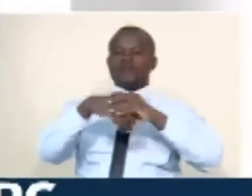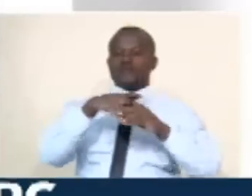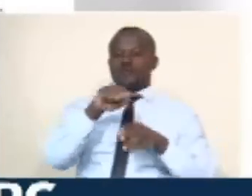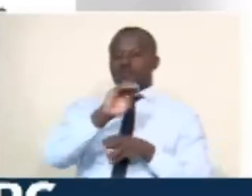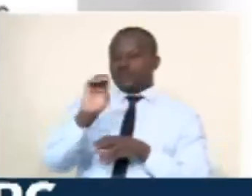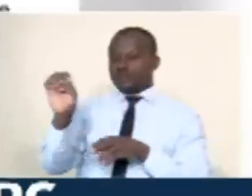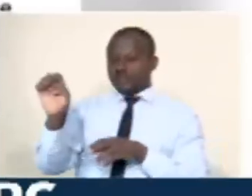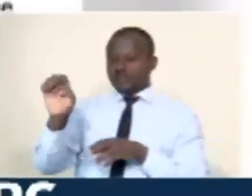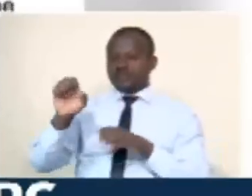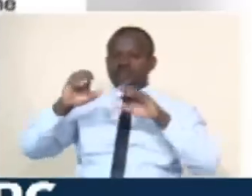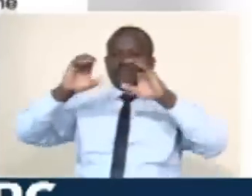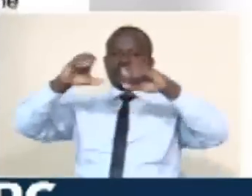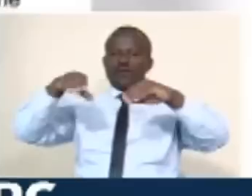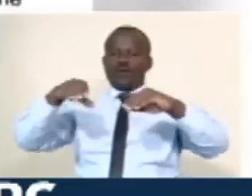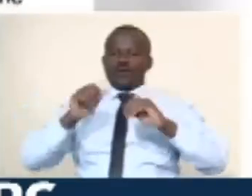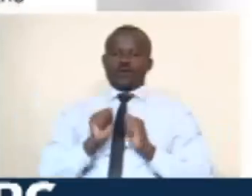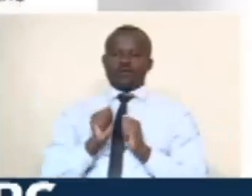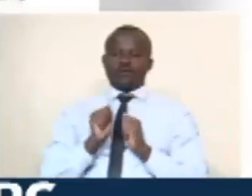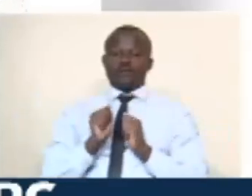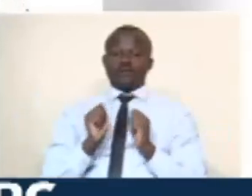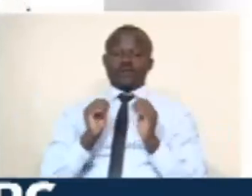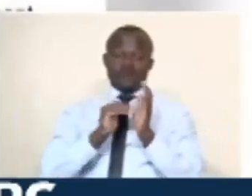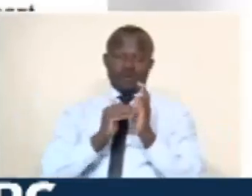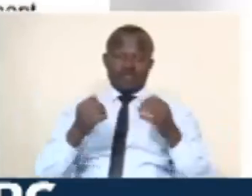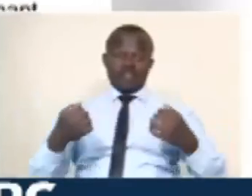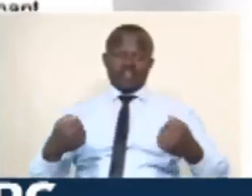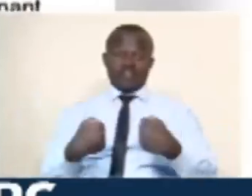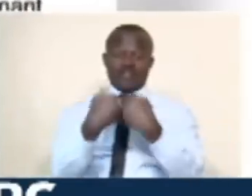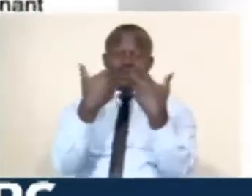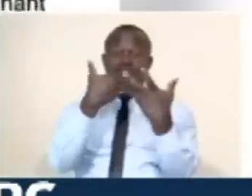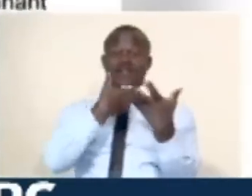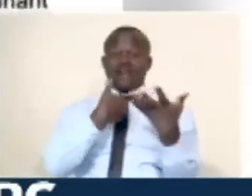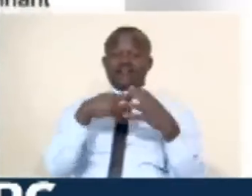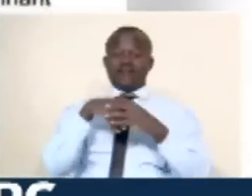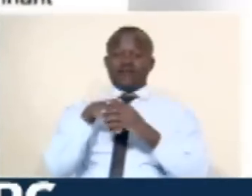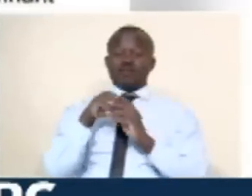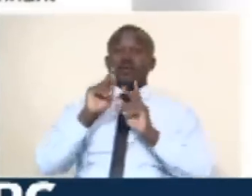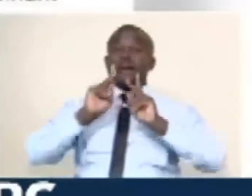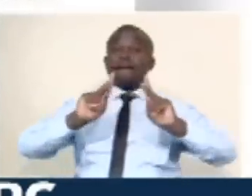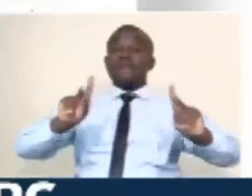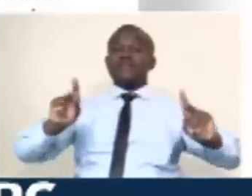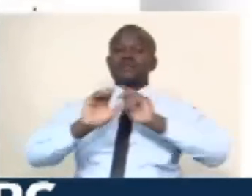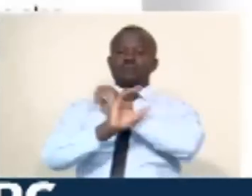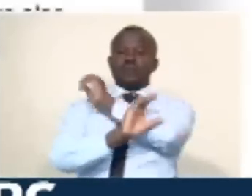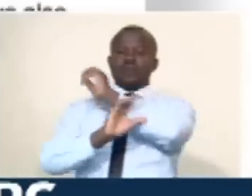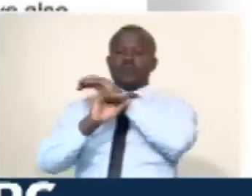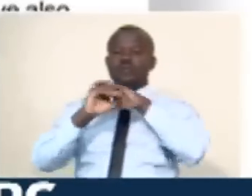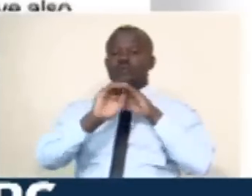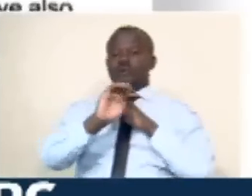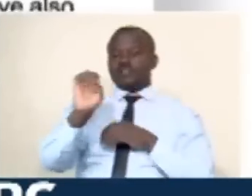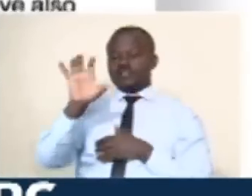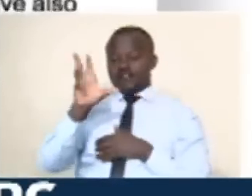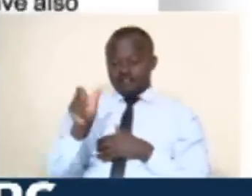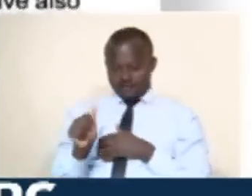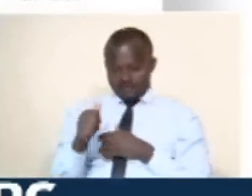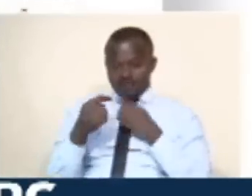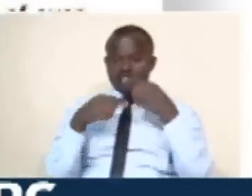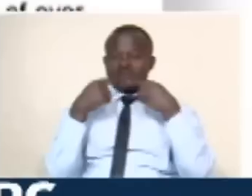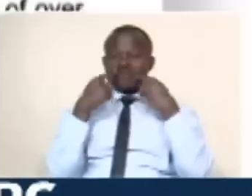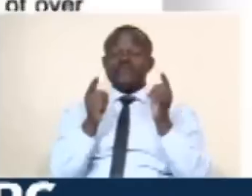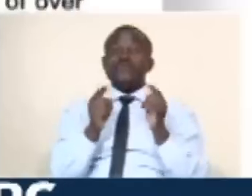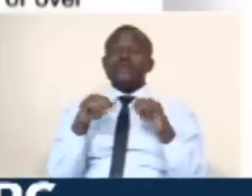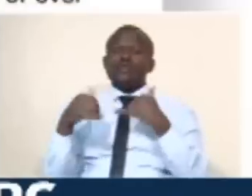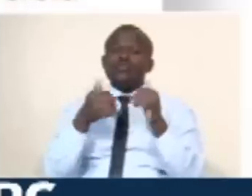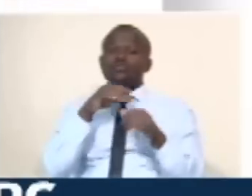bwa Repubulika iharanira Demokarasi ya Congo, ndetse n'ingaruka bifite ku mutekano w'ibihugu byo mu karere birimo n'u Rwanda. Rikomeza rigira riti uyu mukino ushaje wo